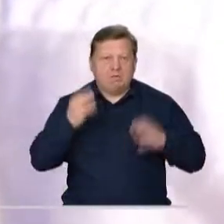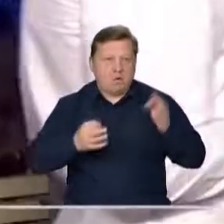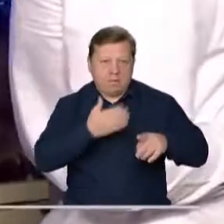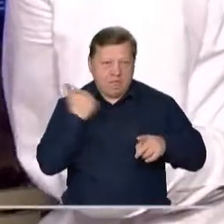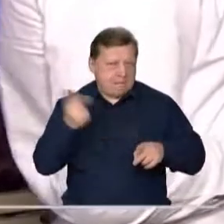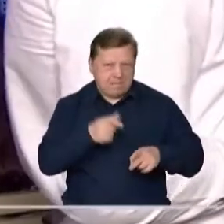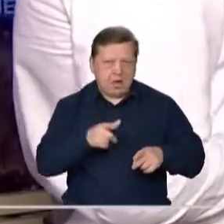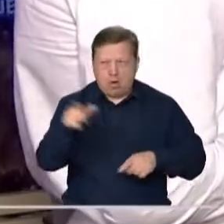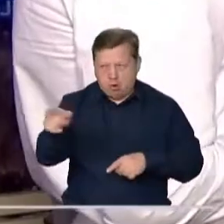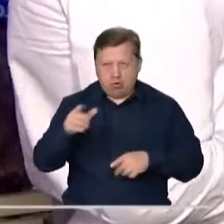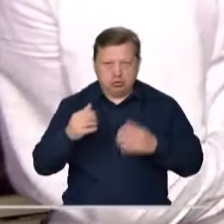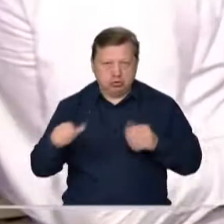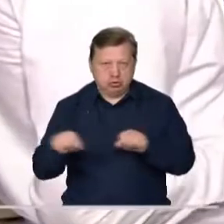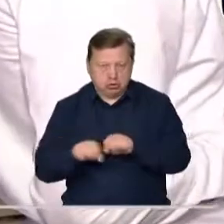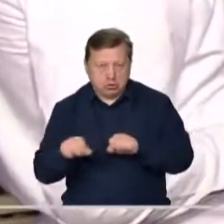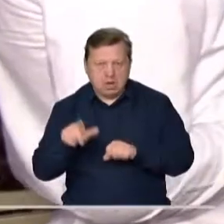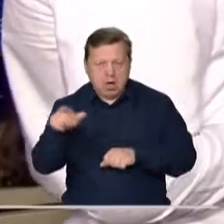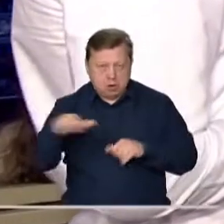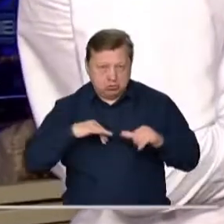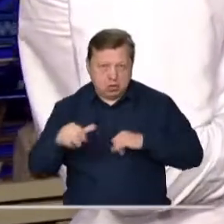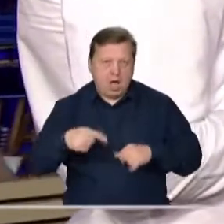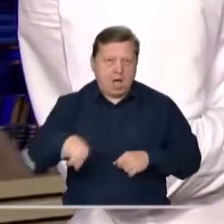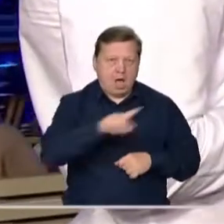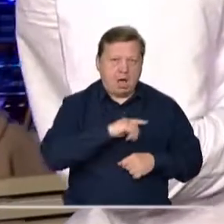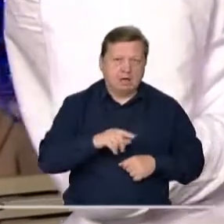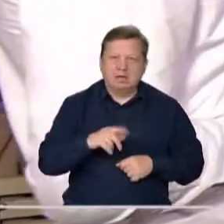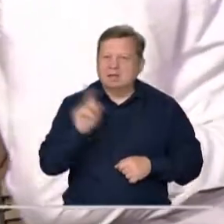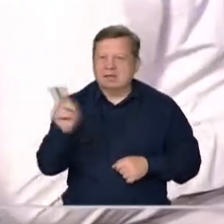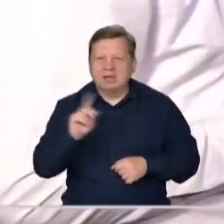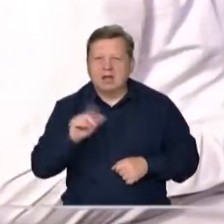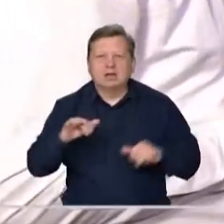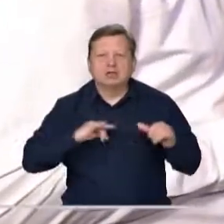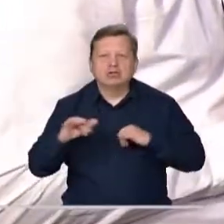a wy robicie to wszystko. Demokracja kontrolowana, to się u nas nazywa. Rządzą nasze kobiety, tak